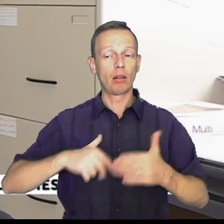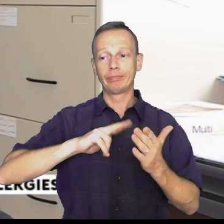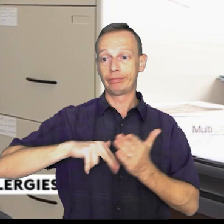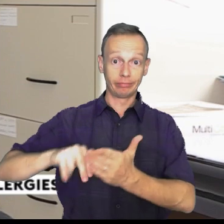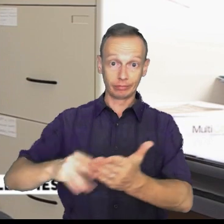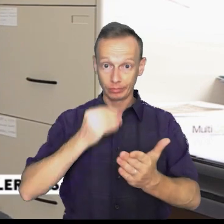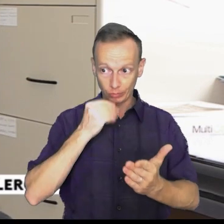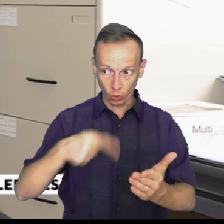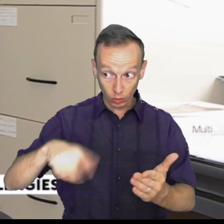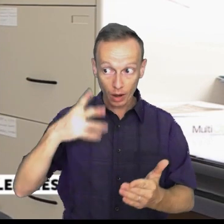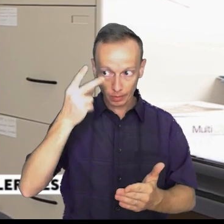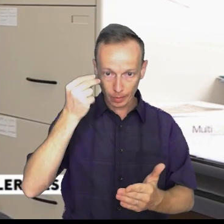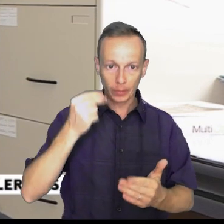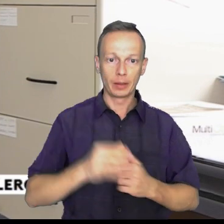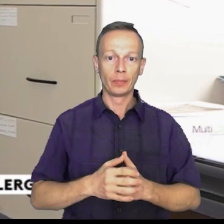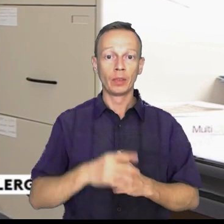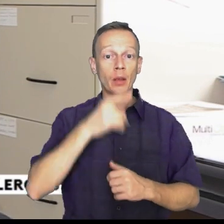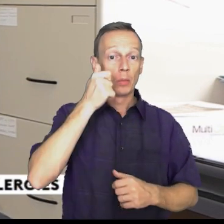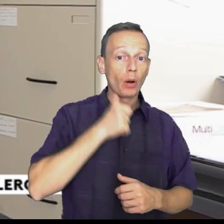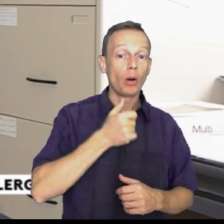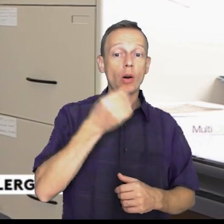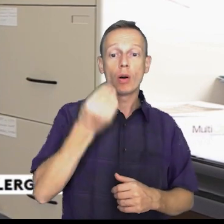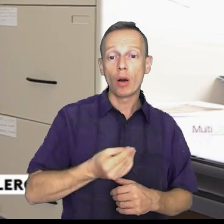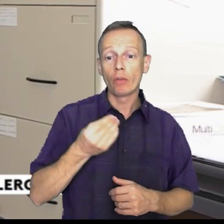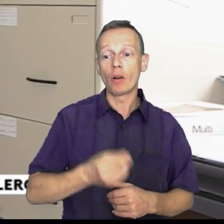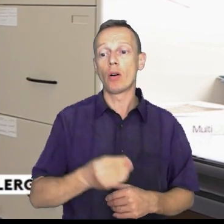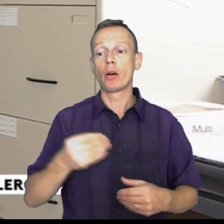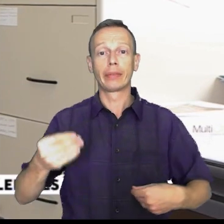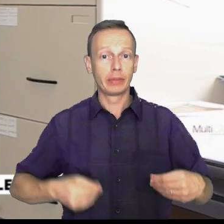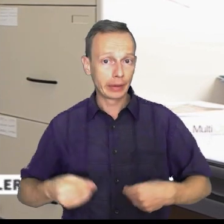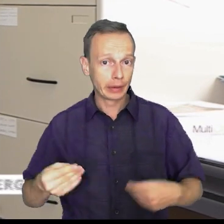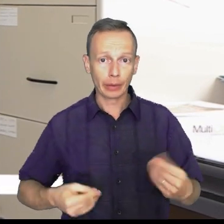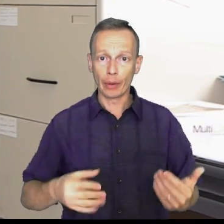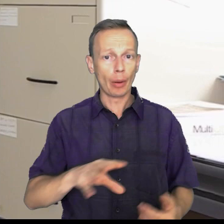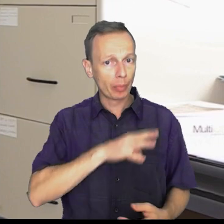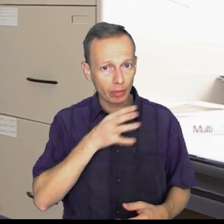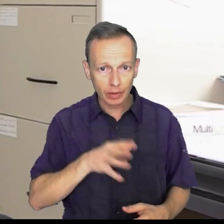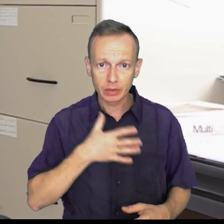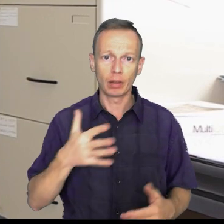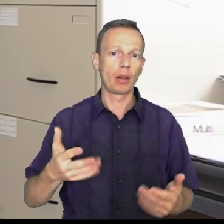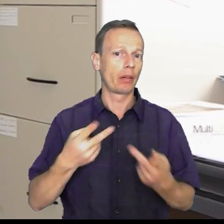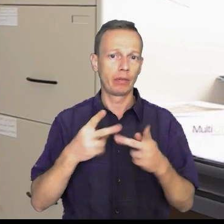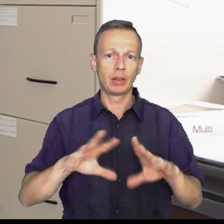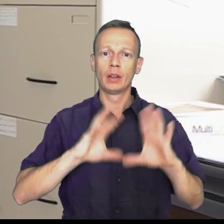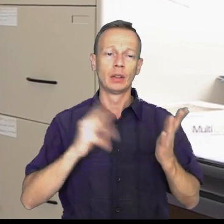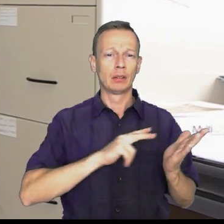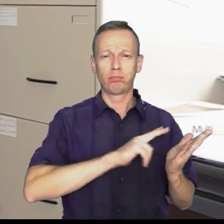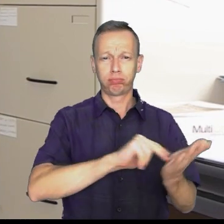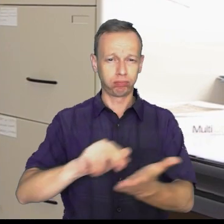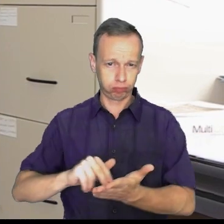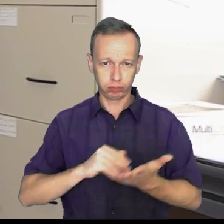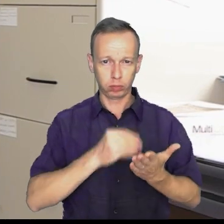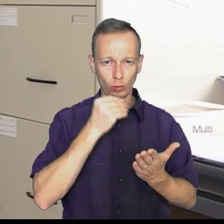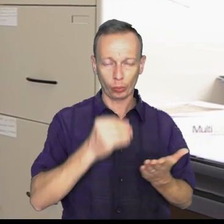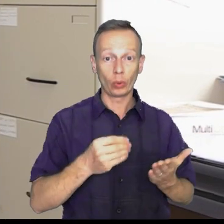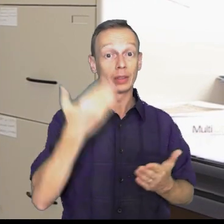les partenaires engagés. Donc les parents, l'enfant, le directeur, l'enseignante, la commune, par rapport